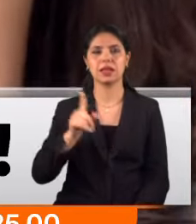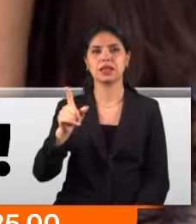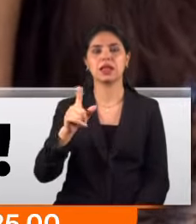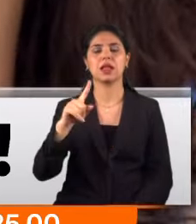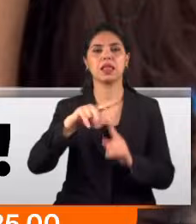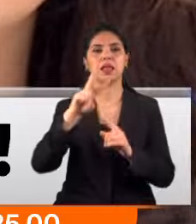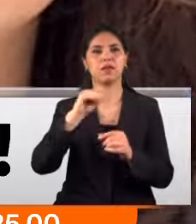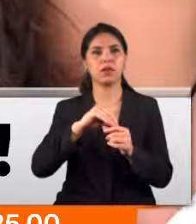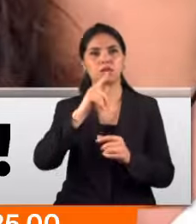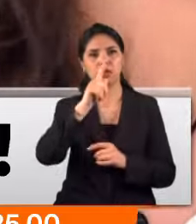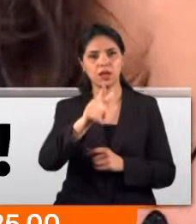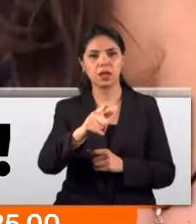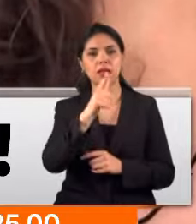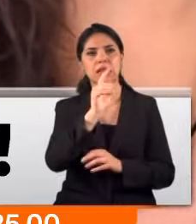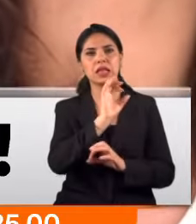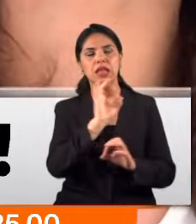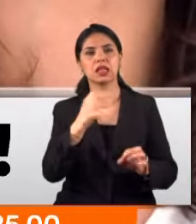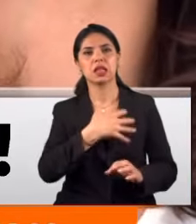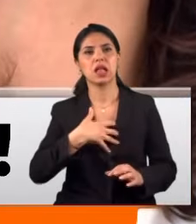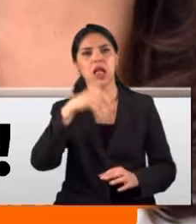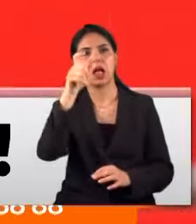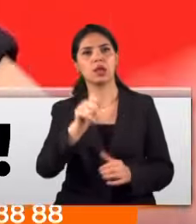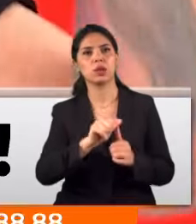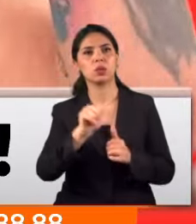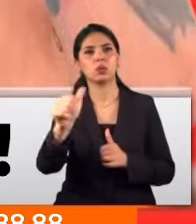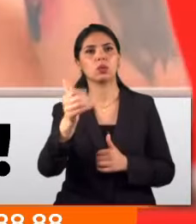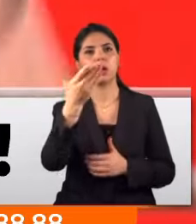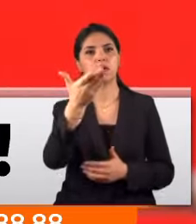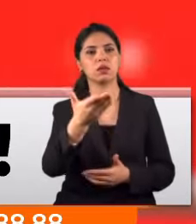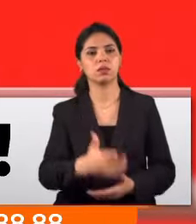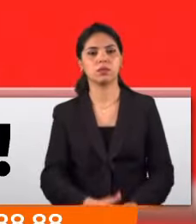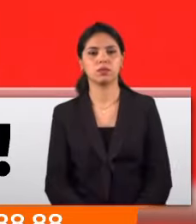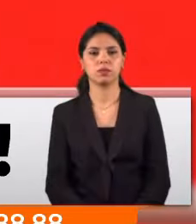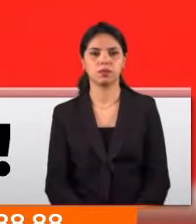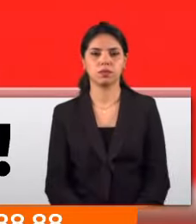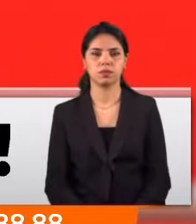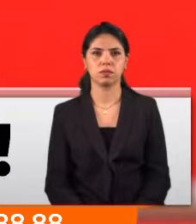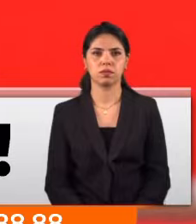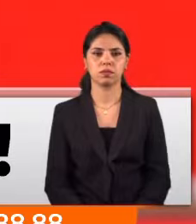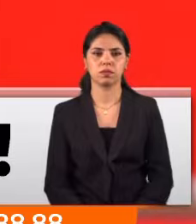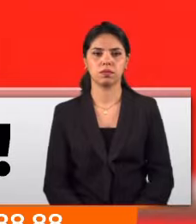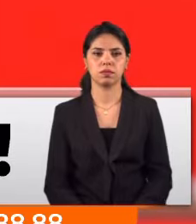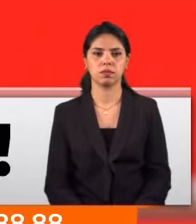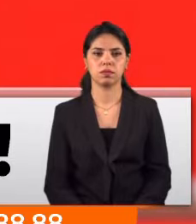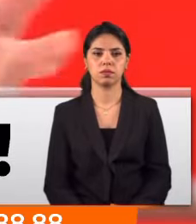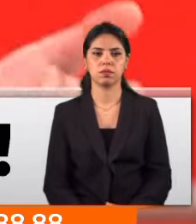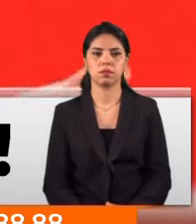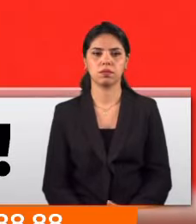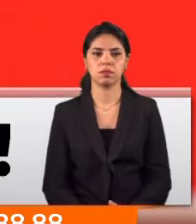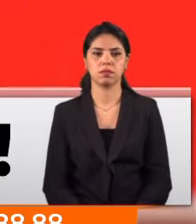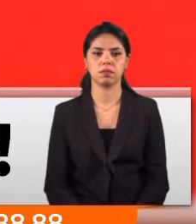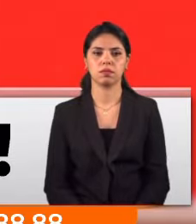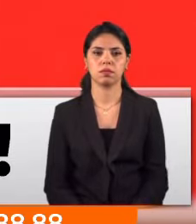sesleniyor ama o sessizce tüm olaylardan uzak duruyor. Ya şu düştüğümüz duruma inanamıyorum gerçekten Müge ablacığım. Ben annemi